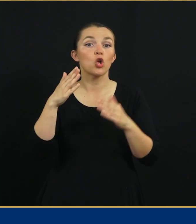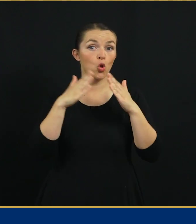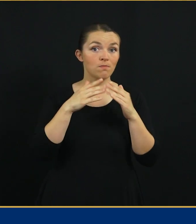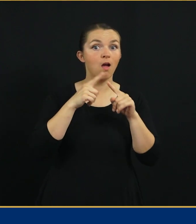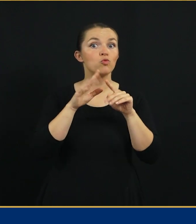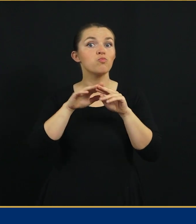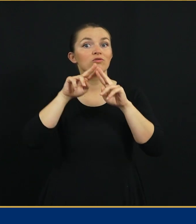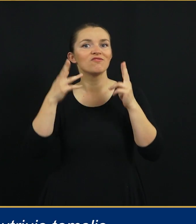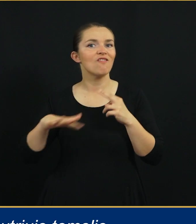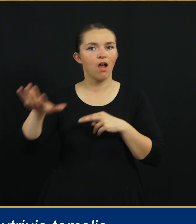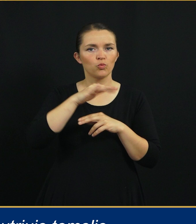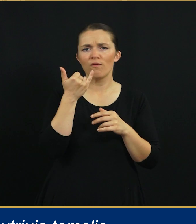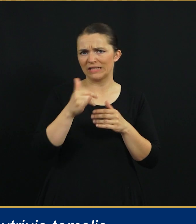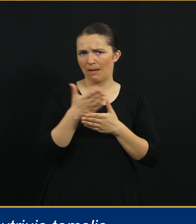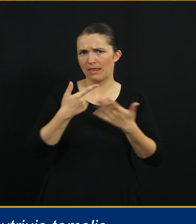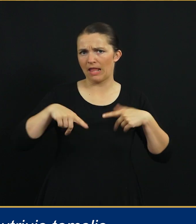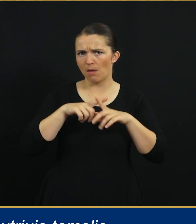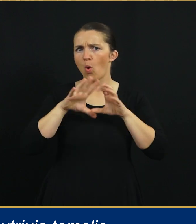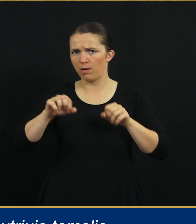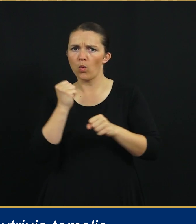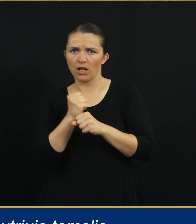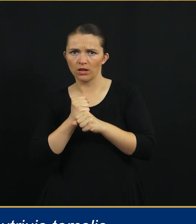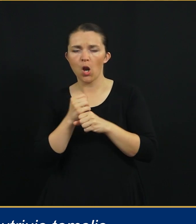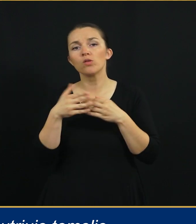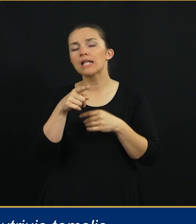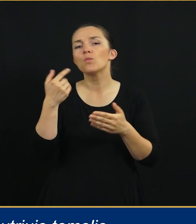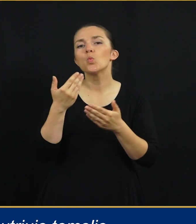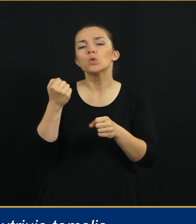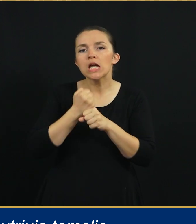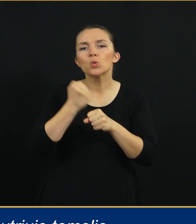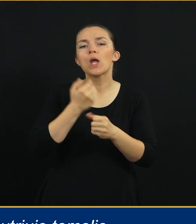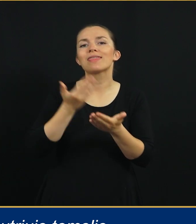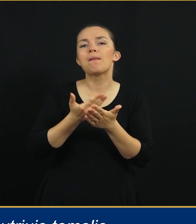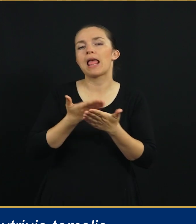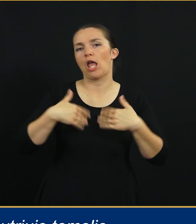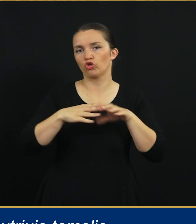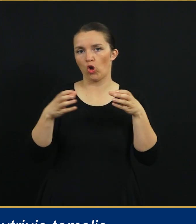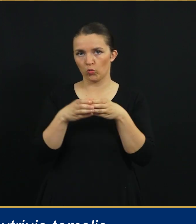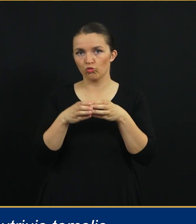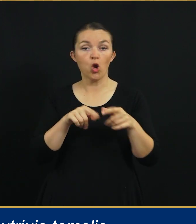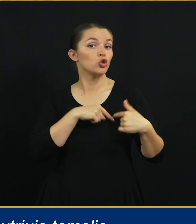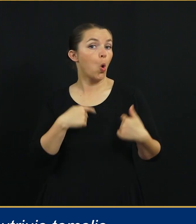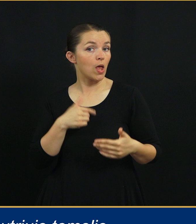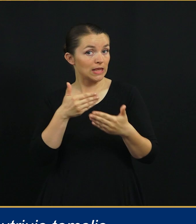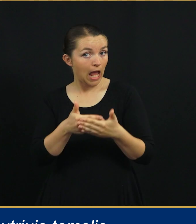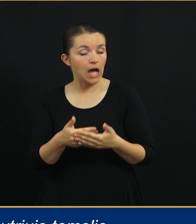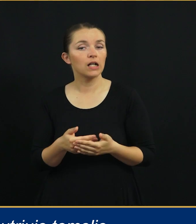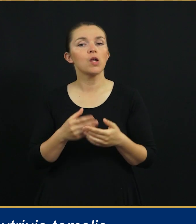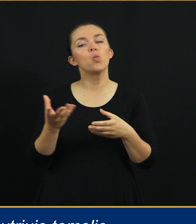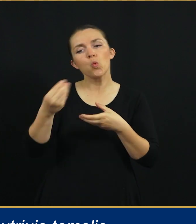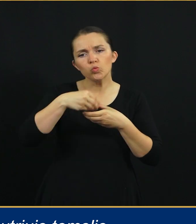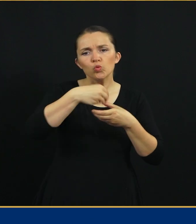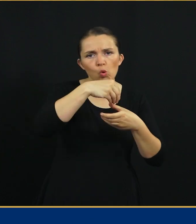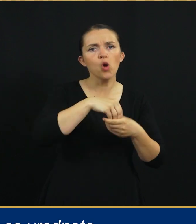svetu. Vsak od nas opravlja delo in z njim utrjuje temelje naše družbe, solidarne, vključujoče in